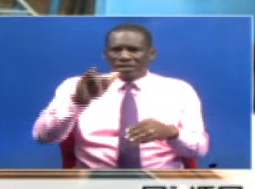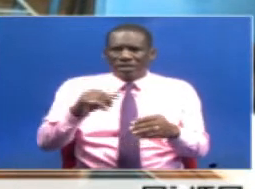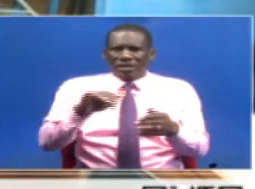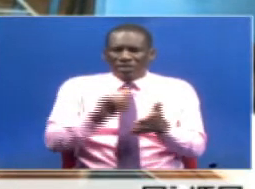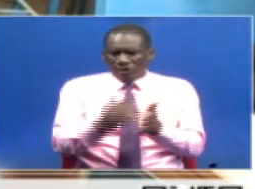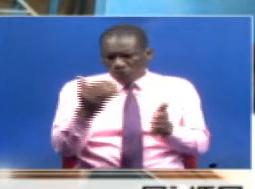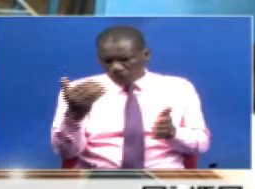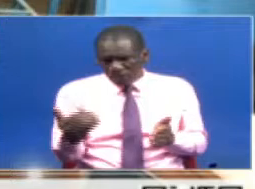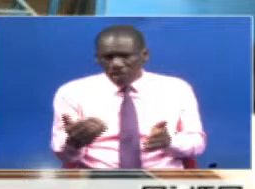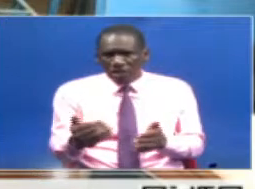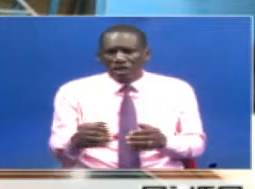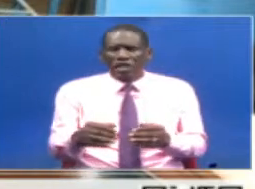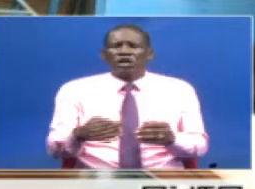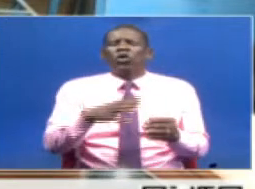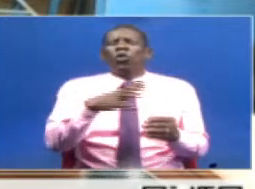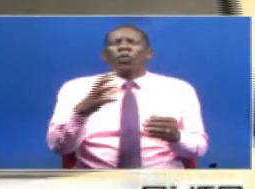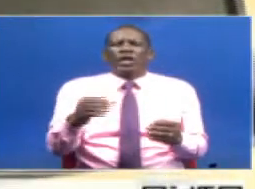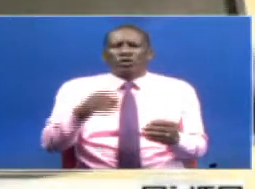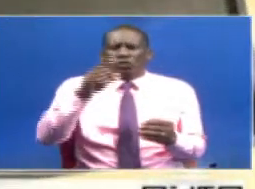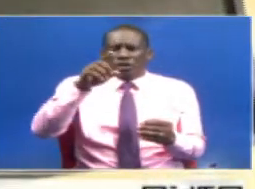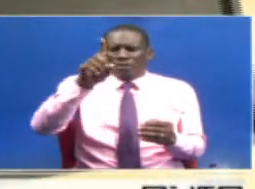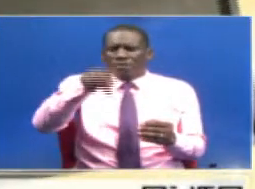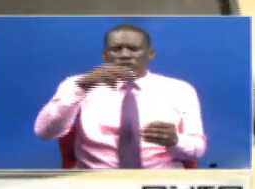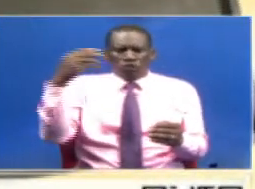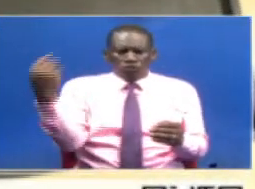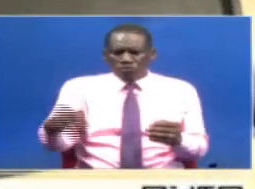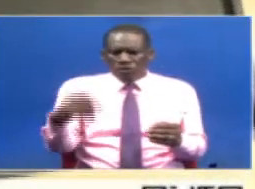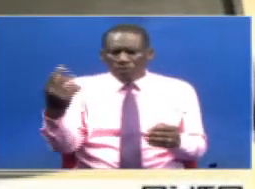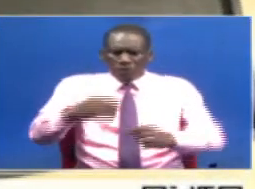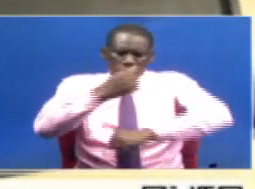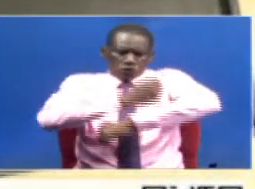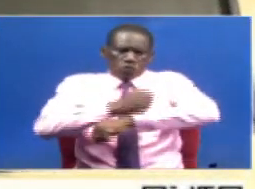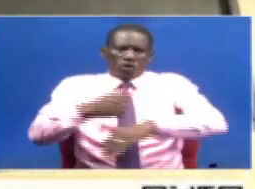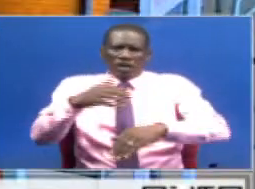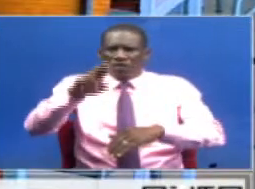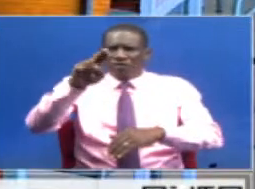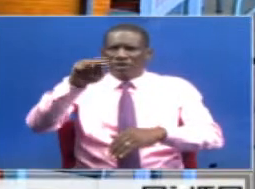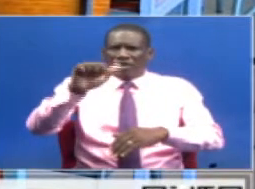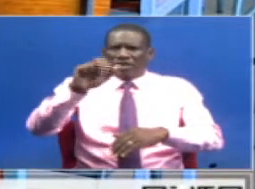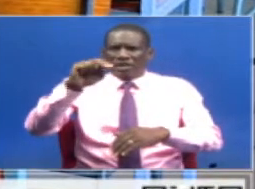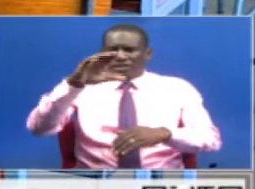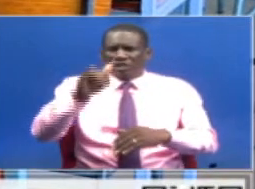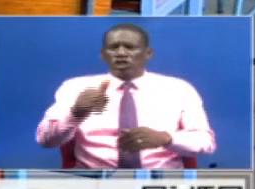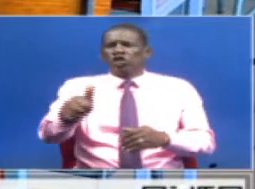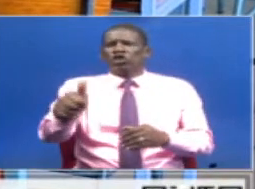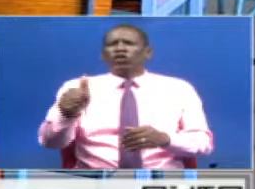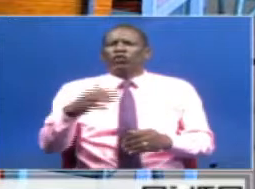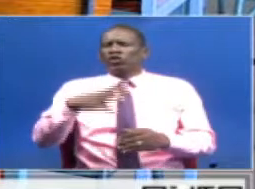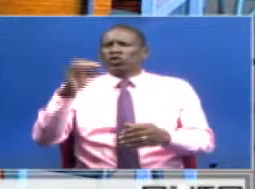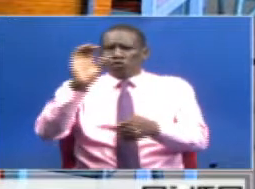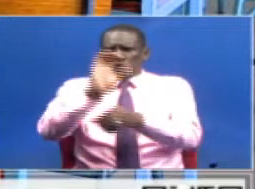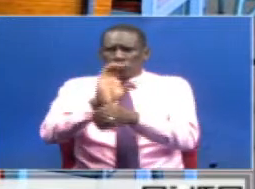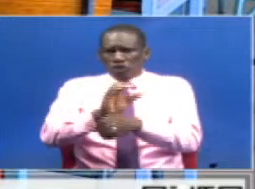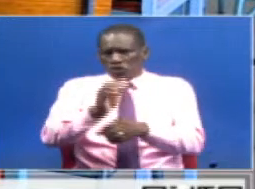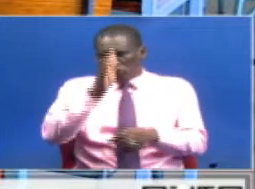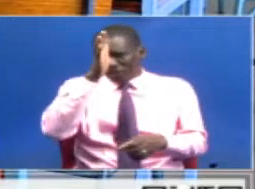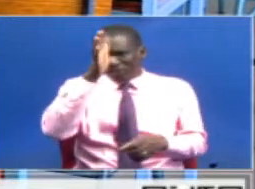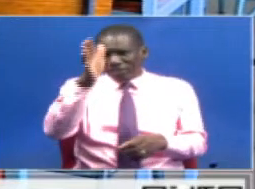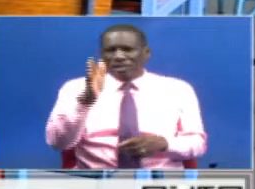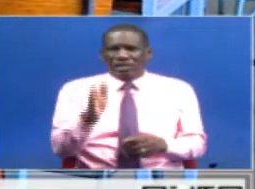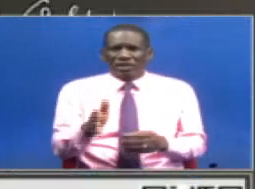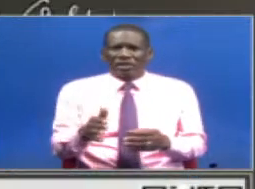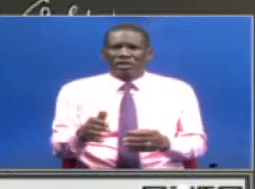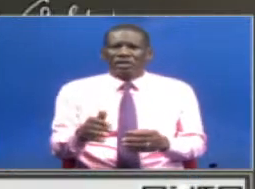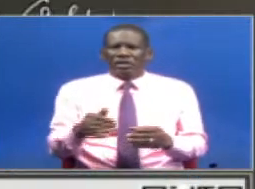mdogo, alimshtaki kwa makosa ya kumpiga shuleni baada ya Nancy Njeri kukataa kwenda kanisani siku ya Jumapili